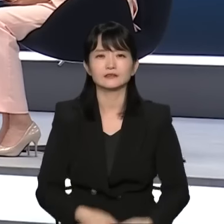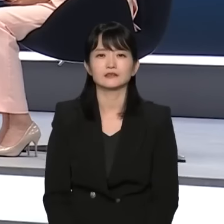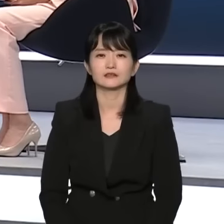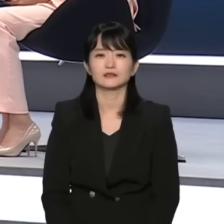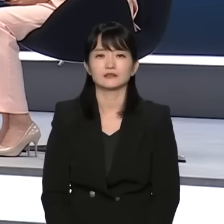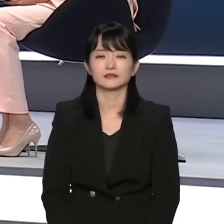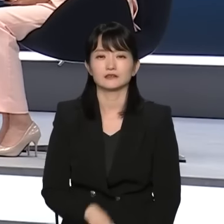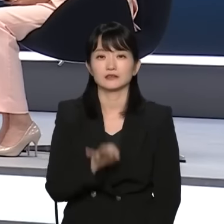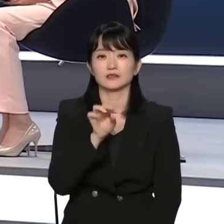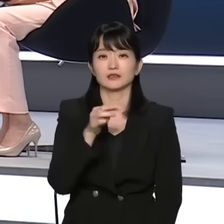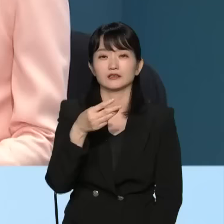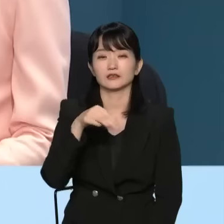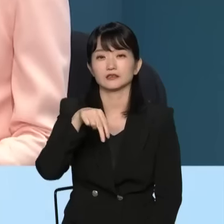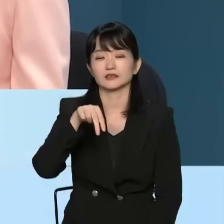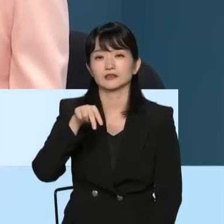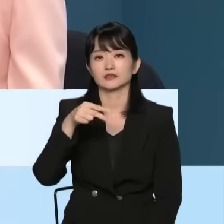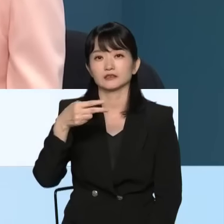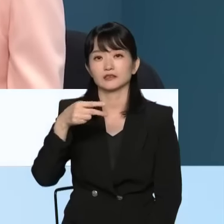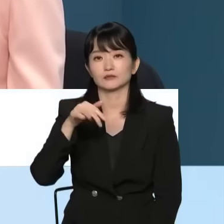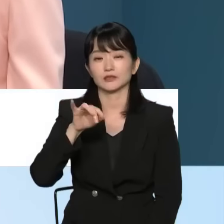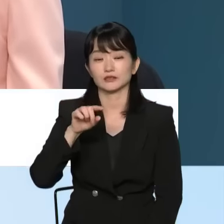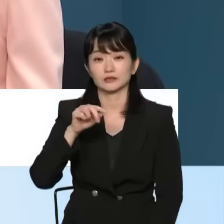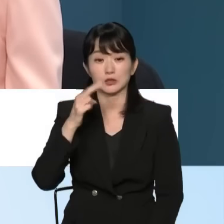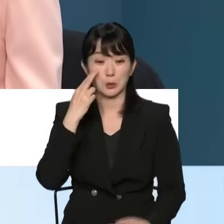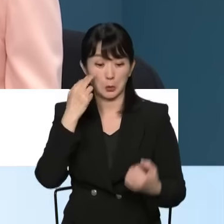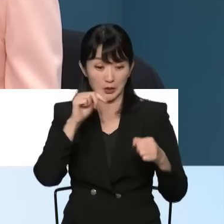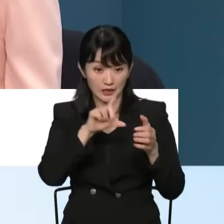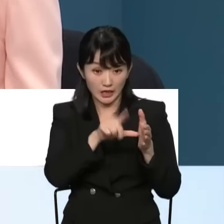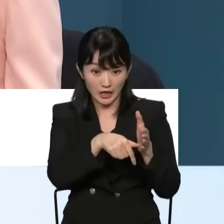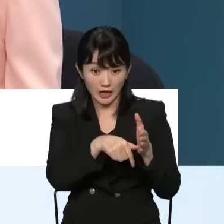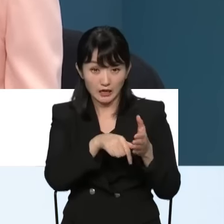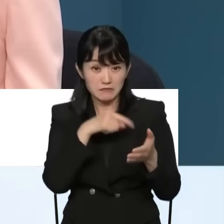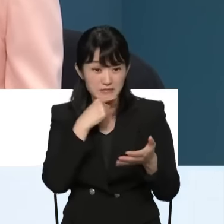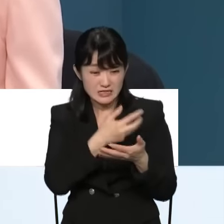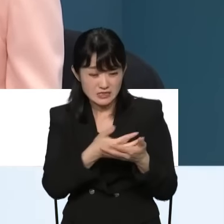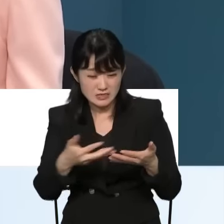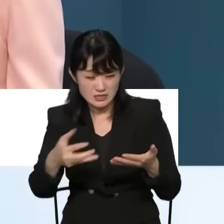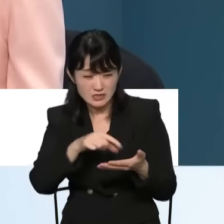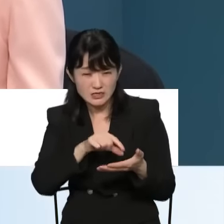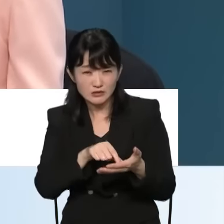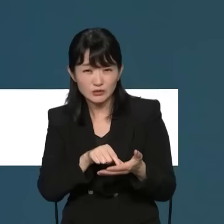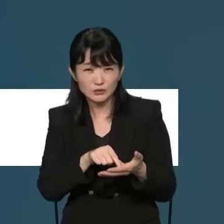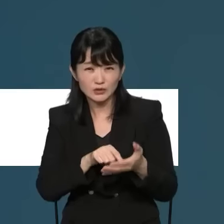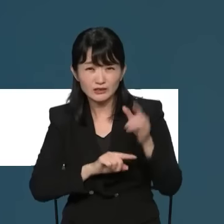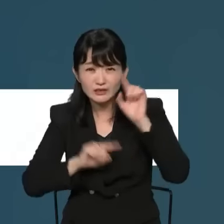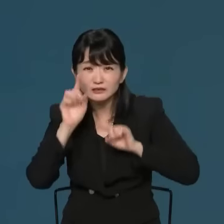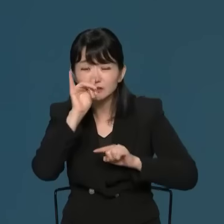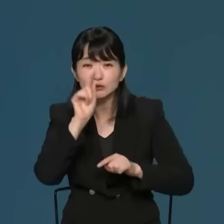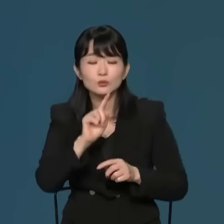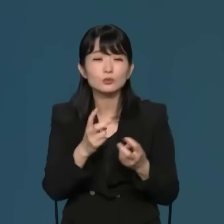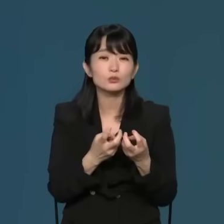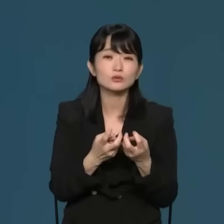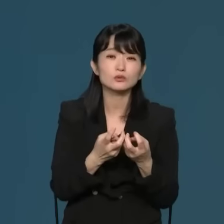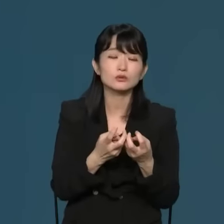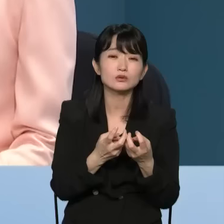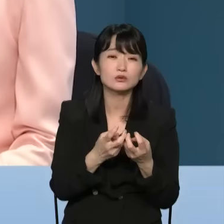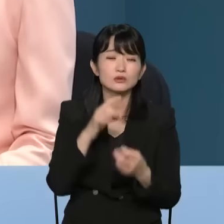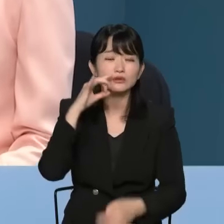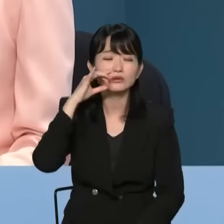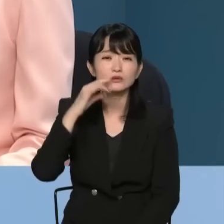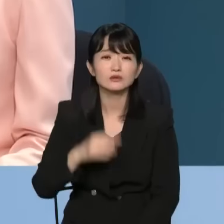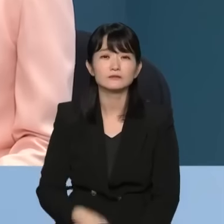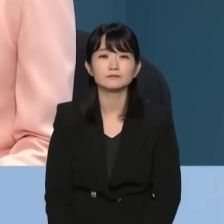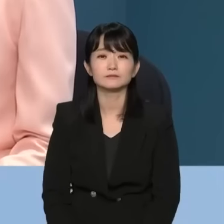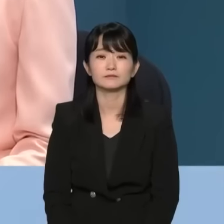공연할 때는 당시에 피가 날 정도의 부상을 크게 당한 적이 있다고 하는데 네. 어떻게 하다가